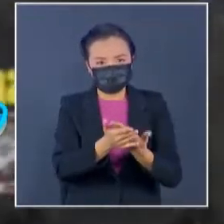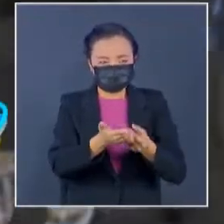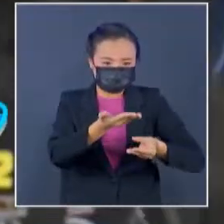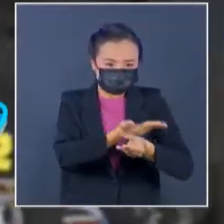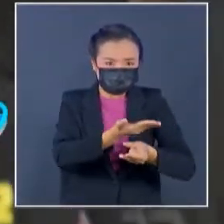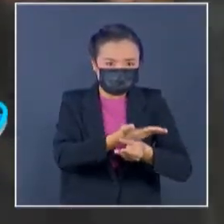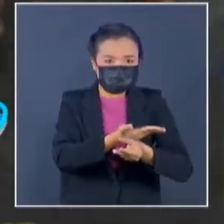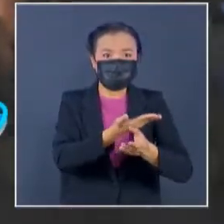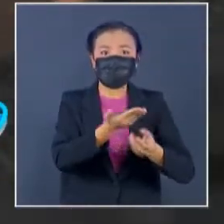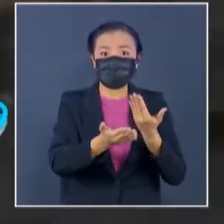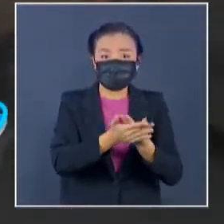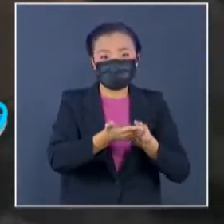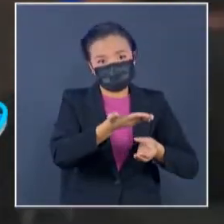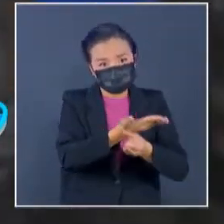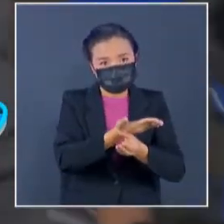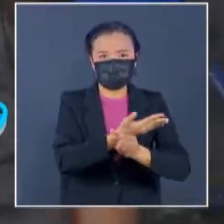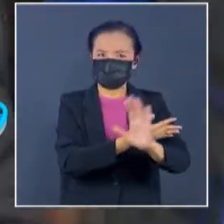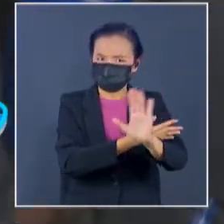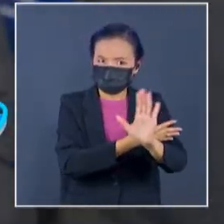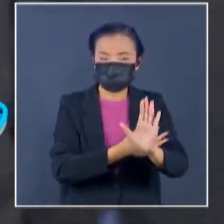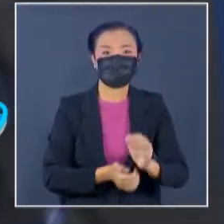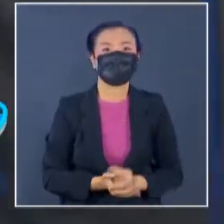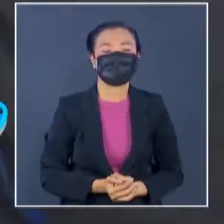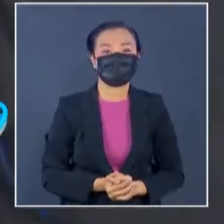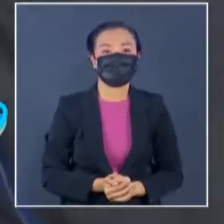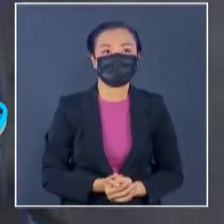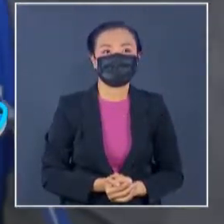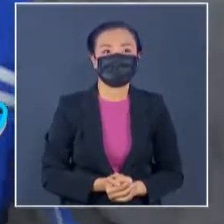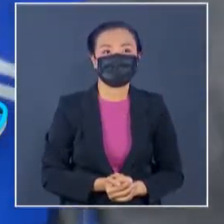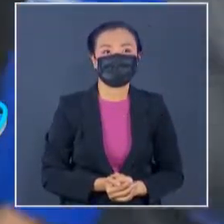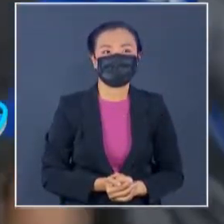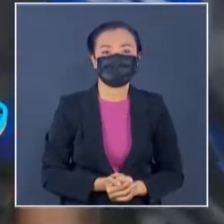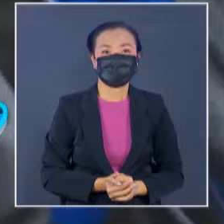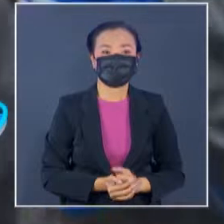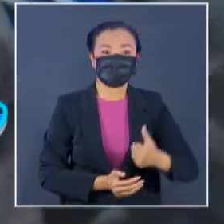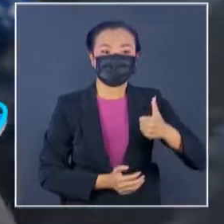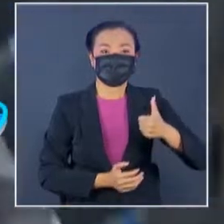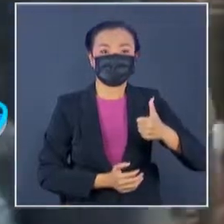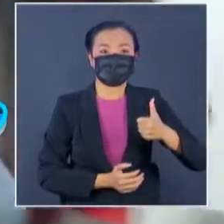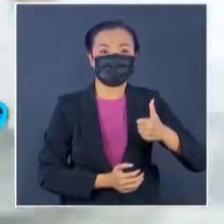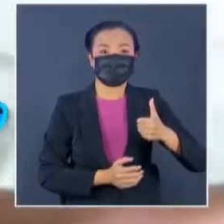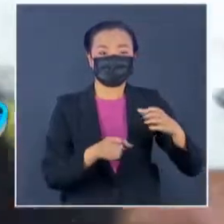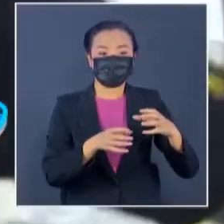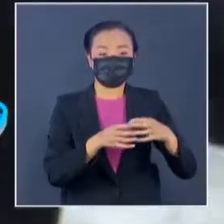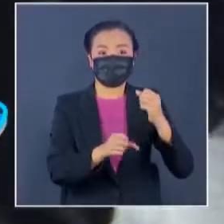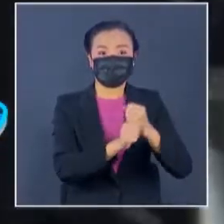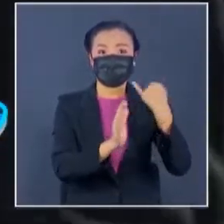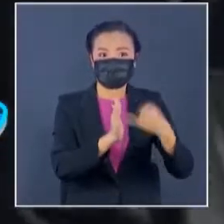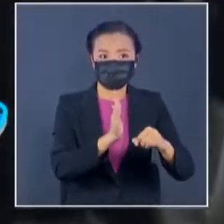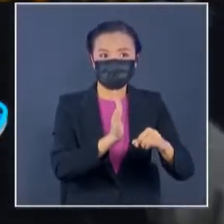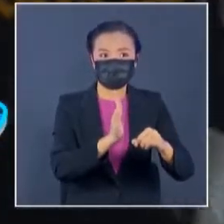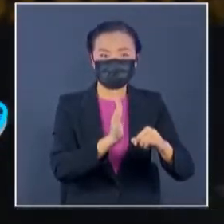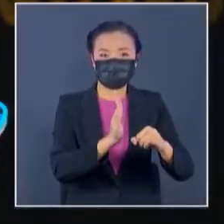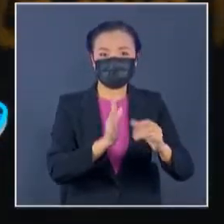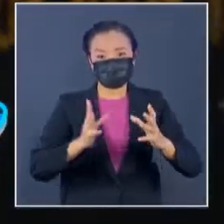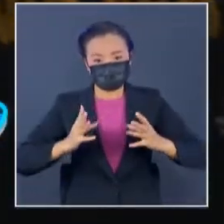โยชน์เรียกรับเงินจากผู้เสียชีวิตส่วนจำเลยที่เหลือนะครับก็ให้การรับสารภาพและปฏิเสธข้อหาที่แ